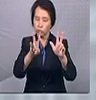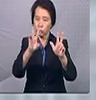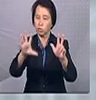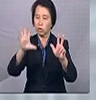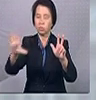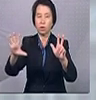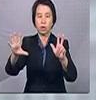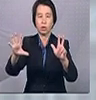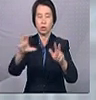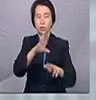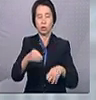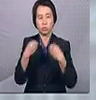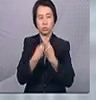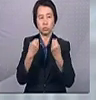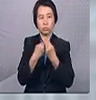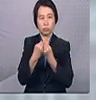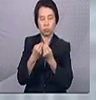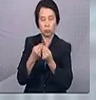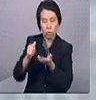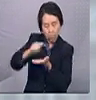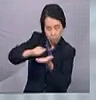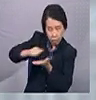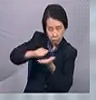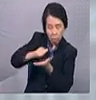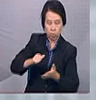3,755 dan jumlah di Saring setakat ini ialah